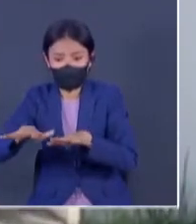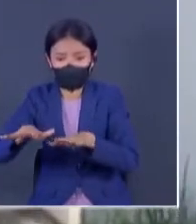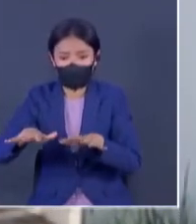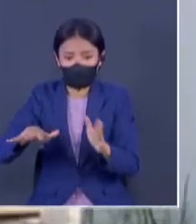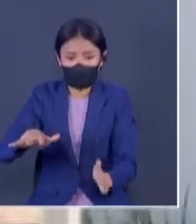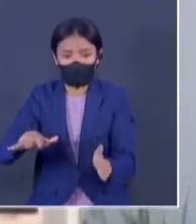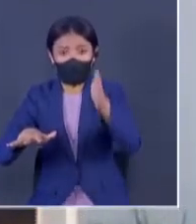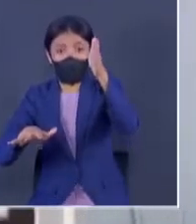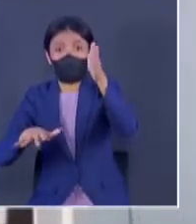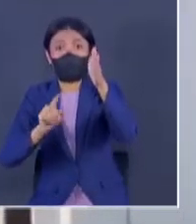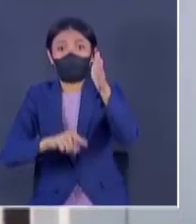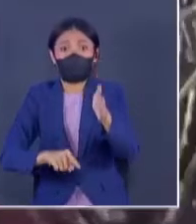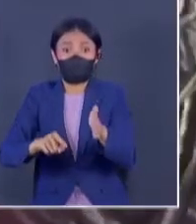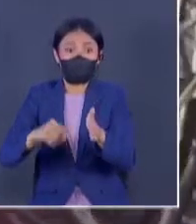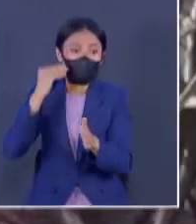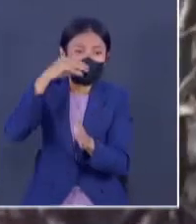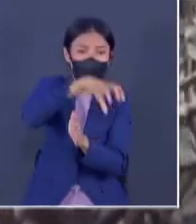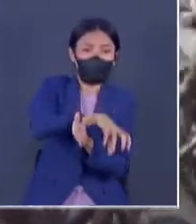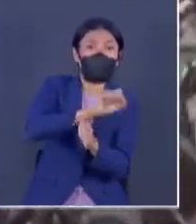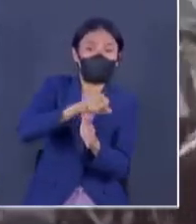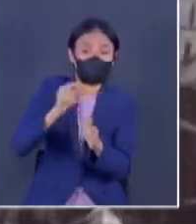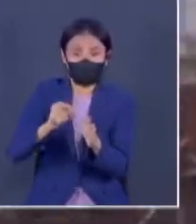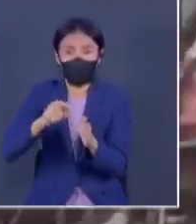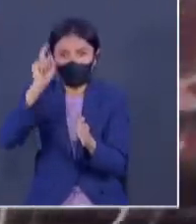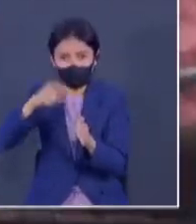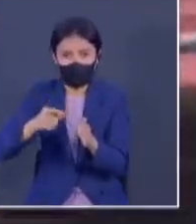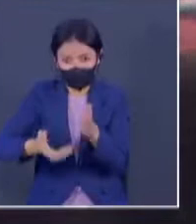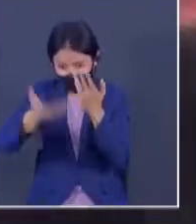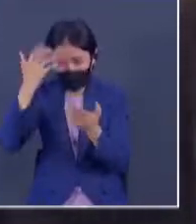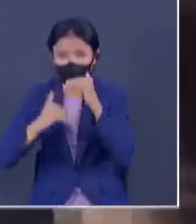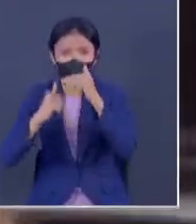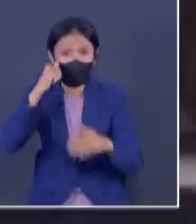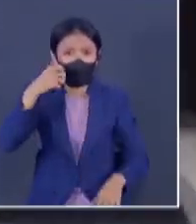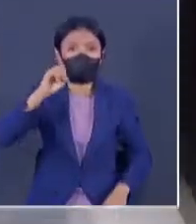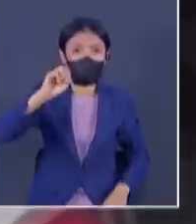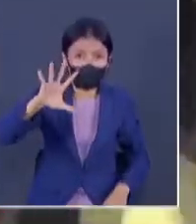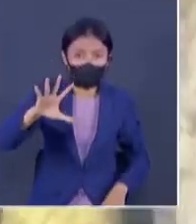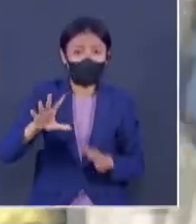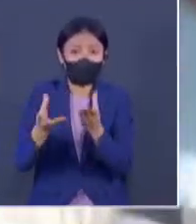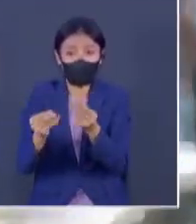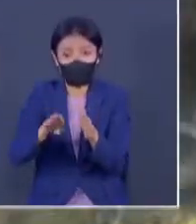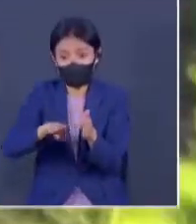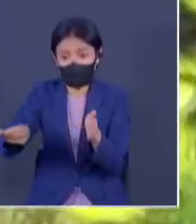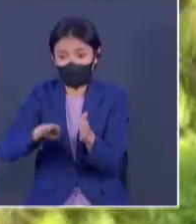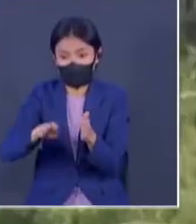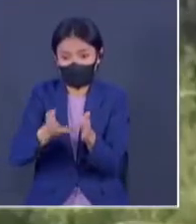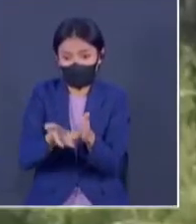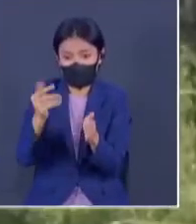กภายใน15 วันรวมถึงให้ตักดินที่อยู่ติดกับแนวรั้วกำแพงทั้ง3 ด้านออกด้